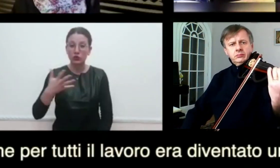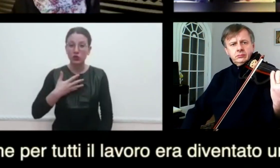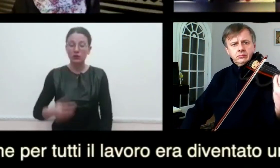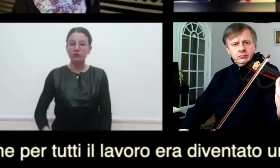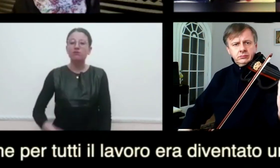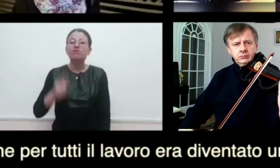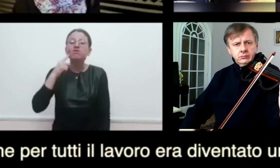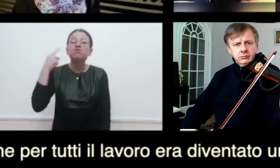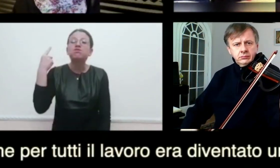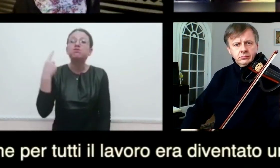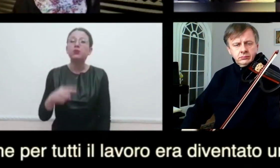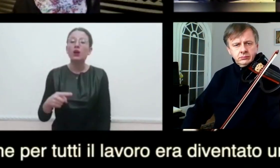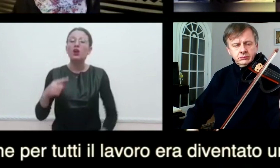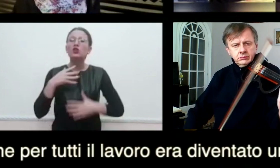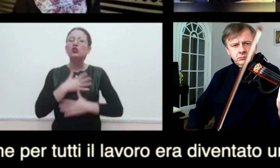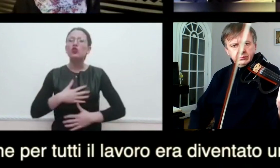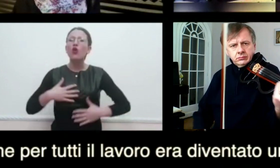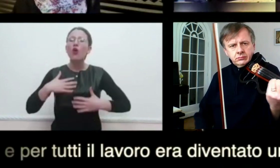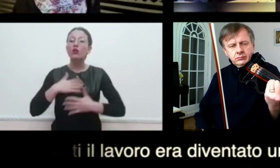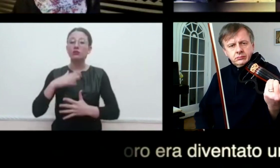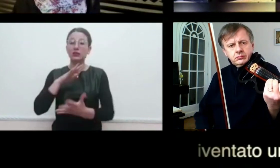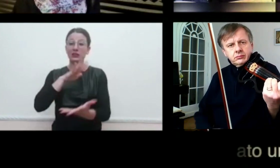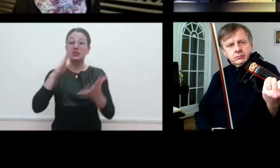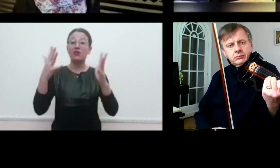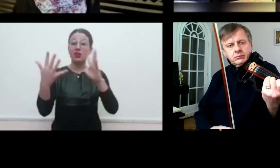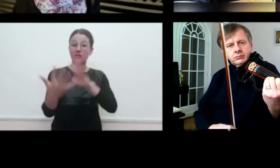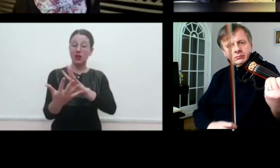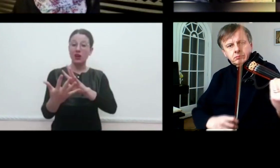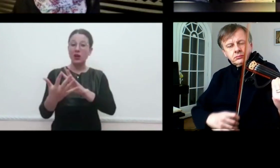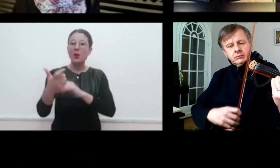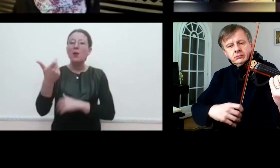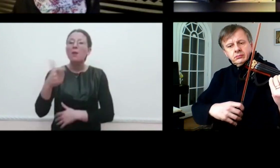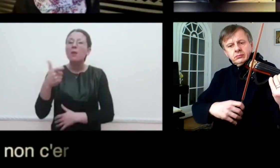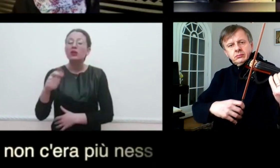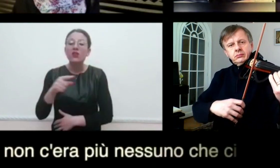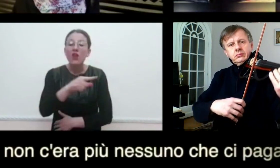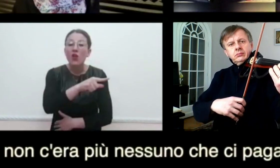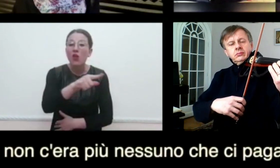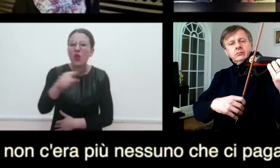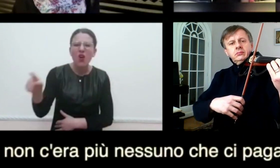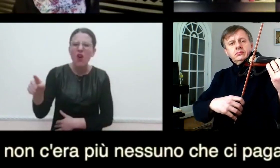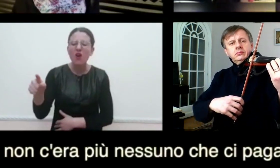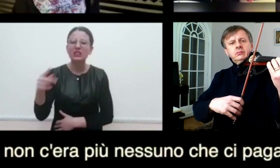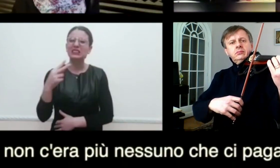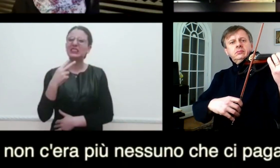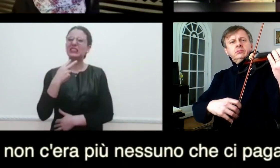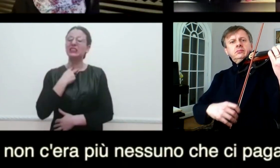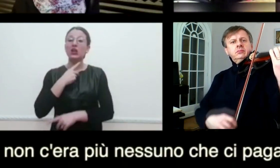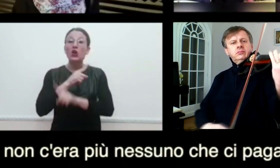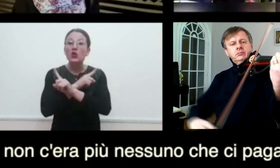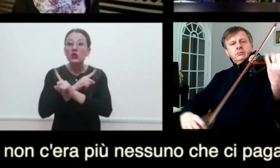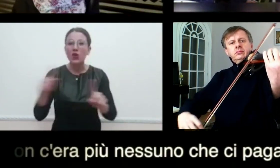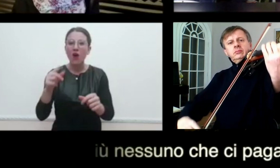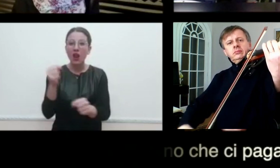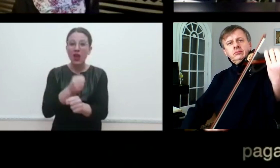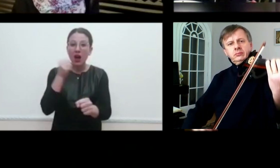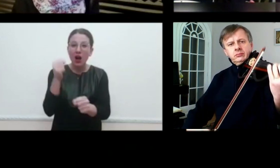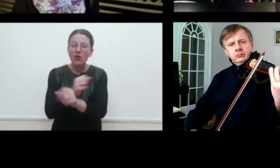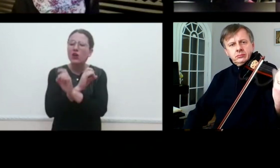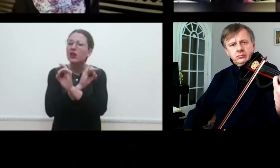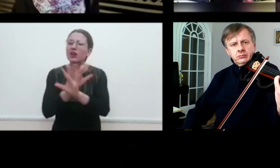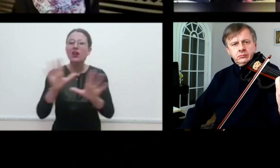che per tutti il lavoro era diventato un piacere, perché non c'era più nessuno che ci pagava